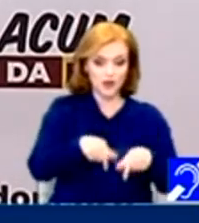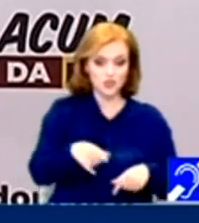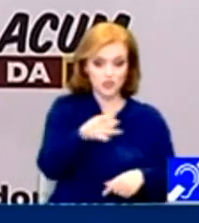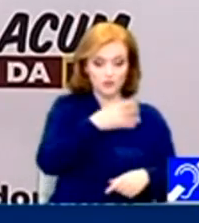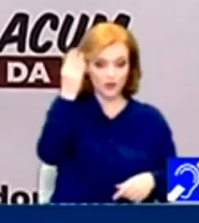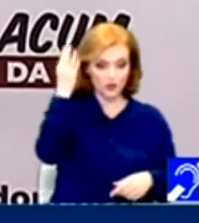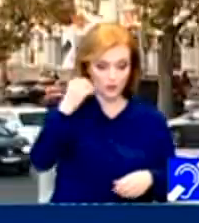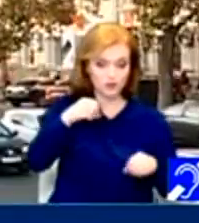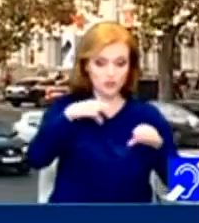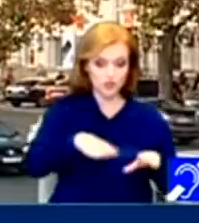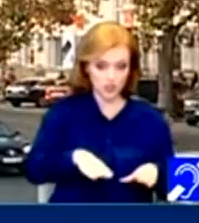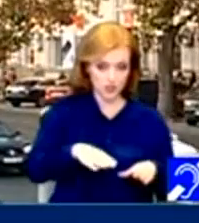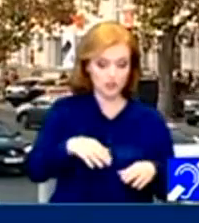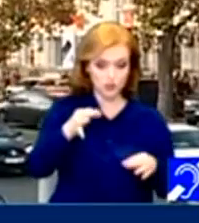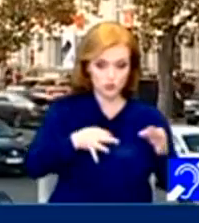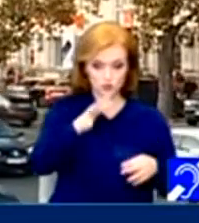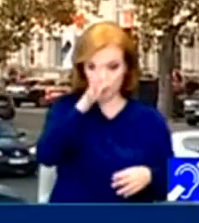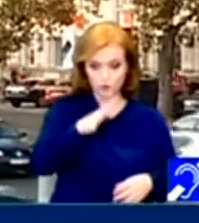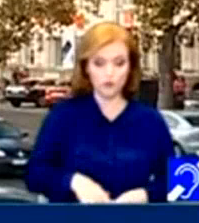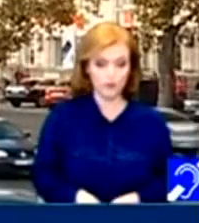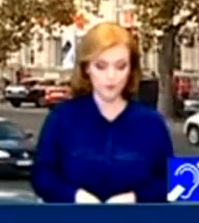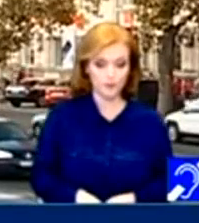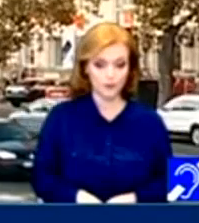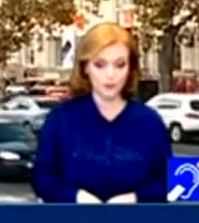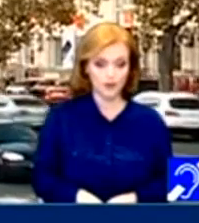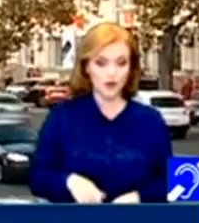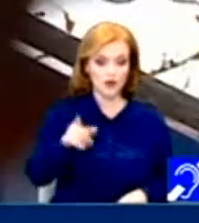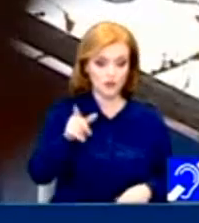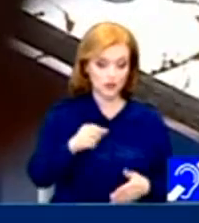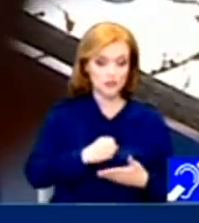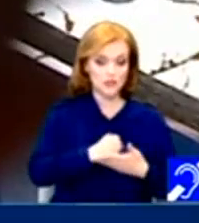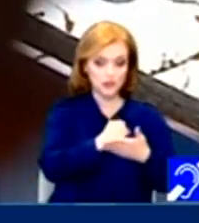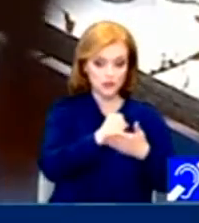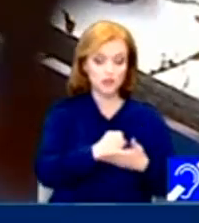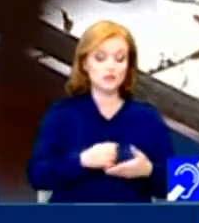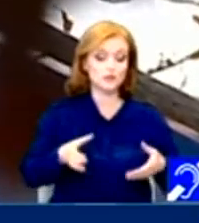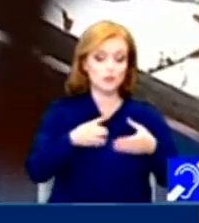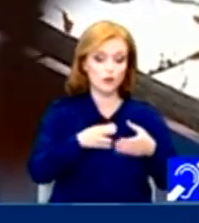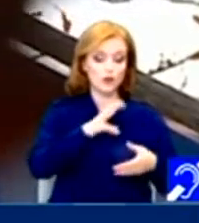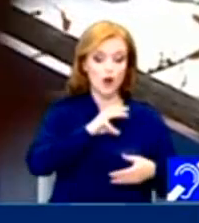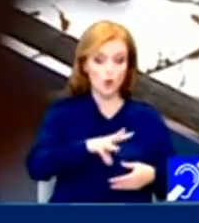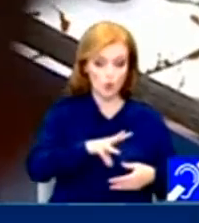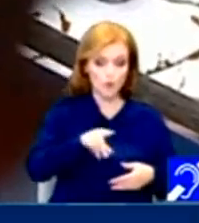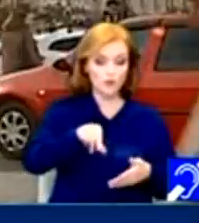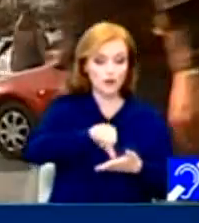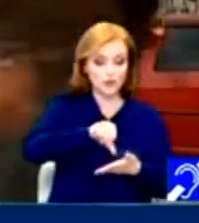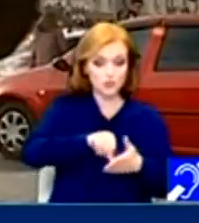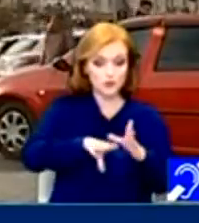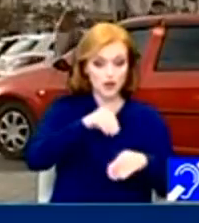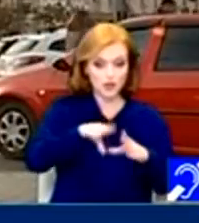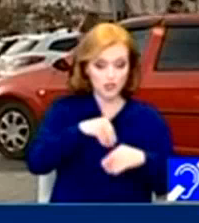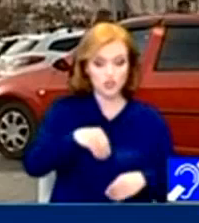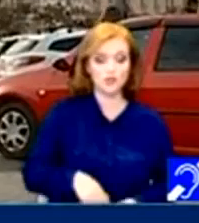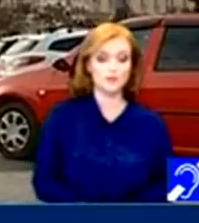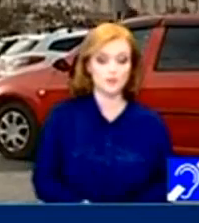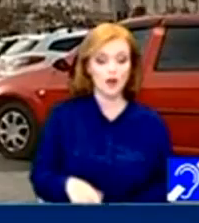probabil, niciodată. Năstase, care este candidată din partea blocului acum la funcția de primar al Chișinăului la alegerile de pe 20